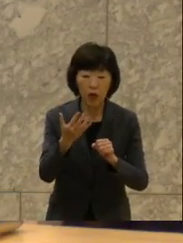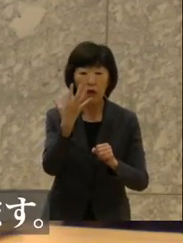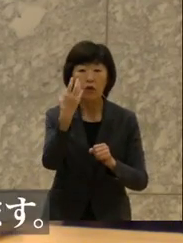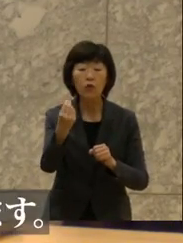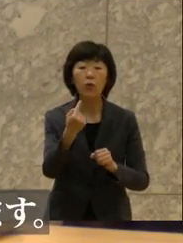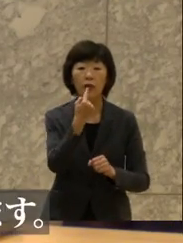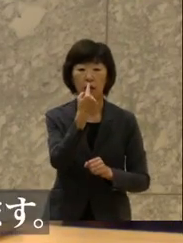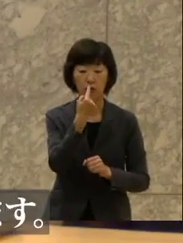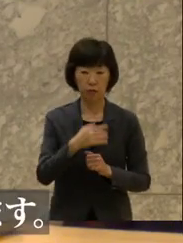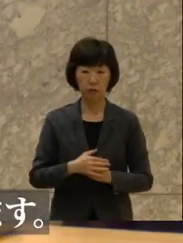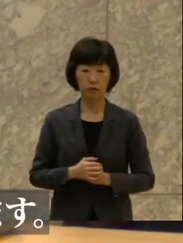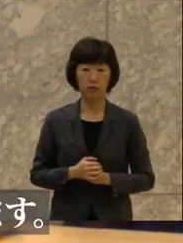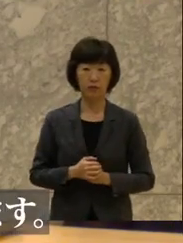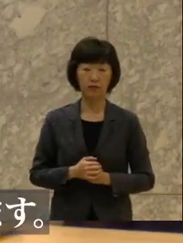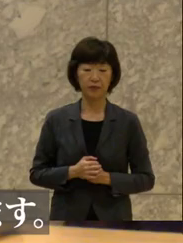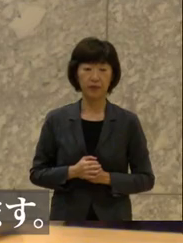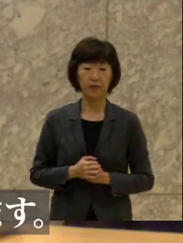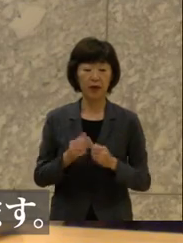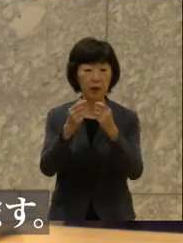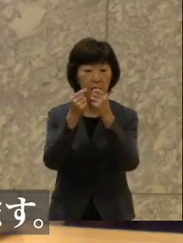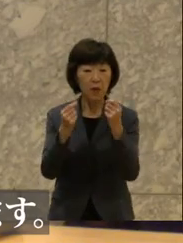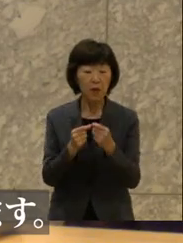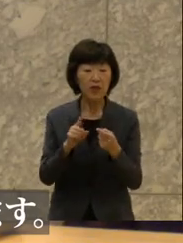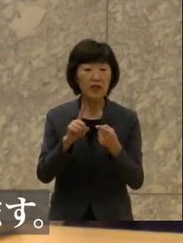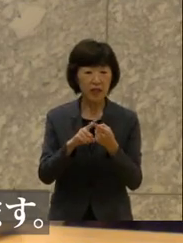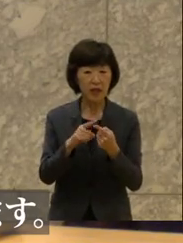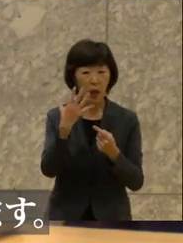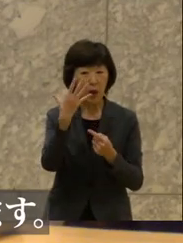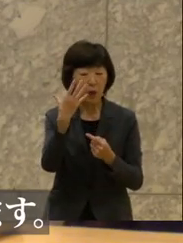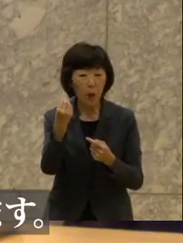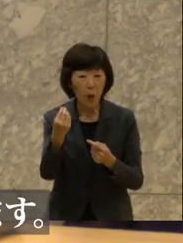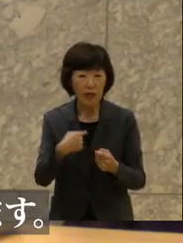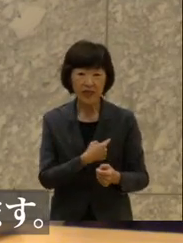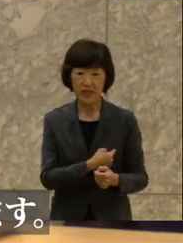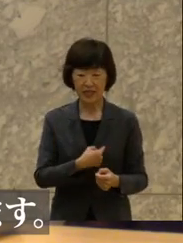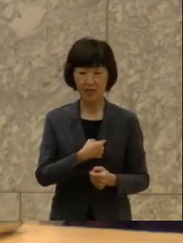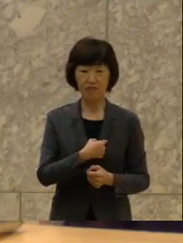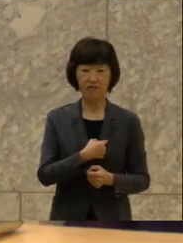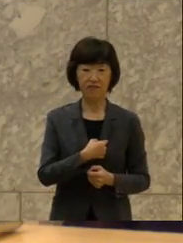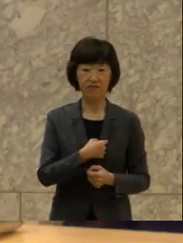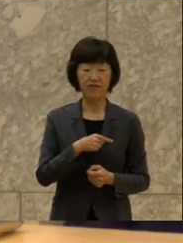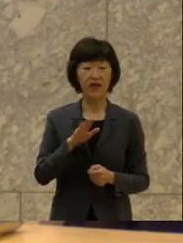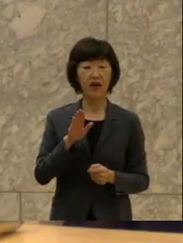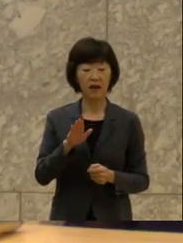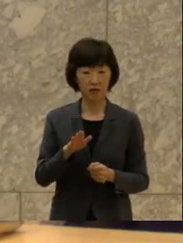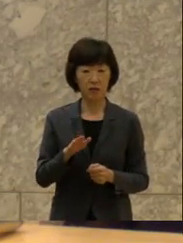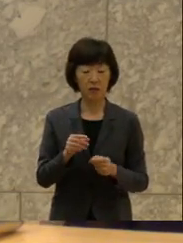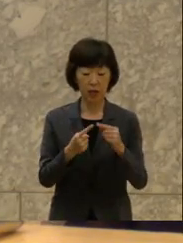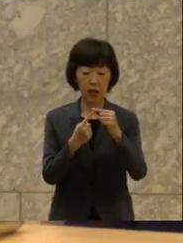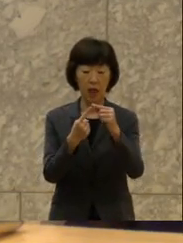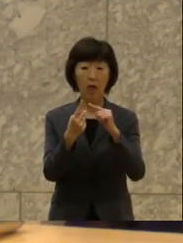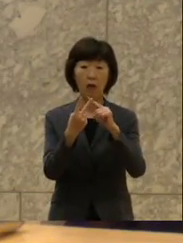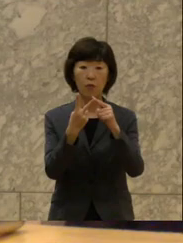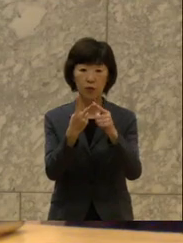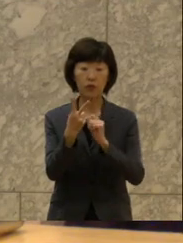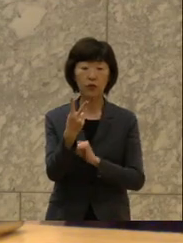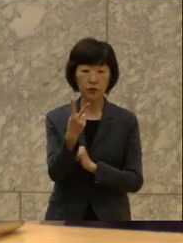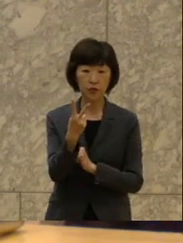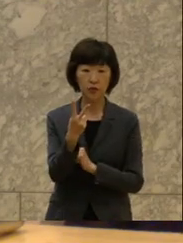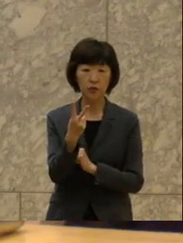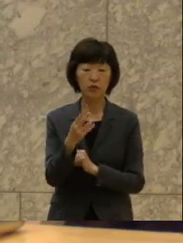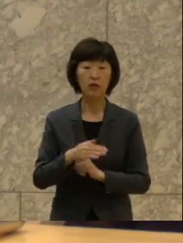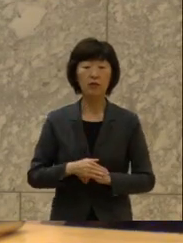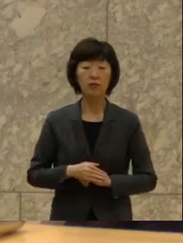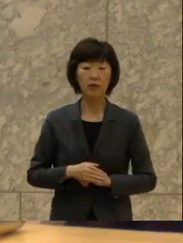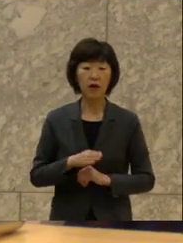それはすごく個人的なその好奇心のポイントとしてはそういうところかなと思いますもう一つはその本当に